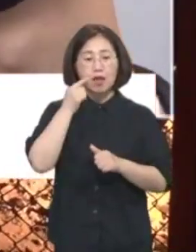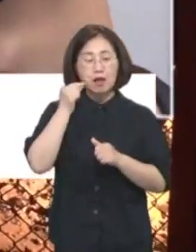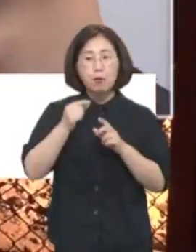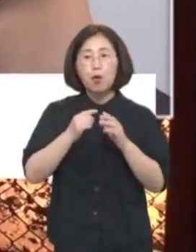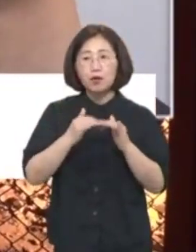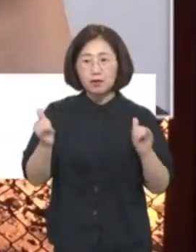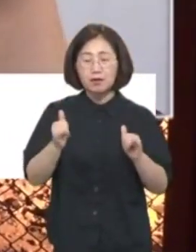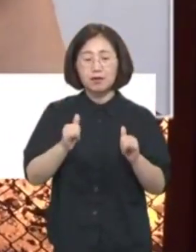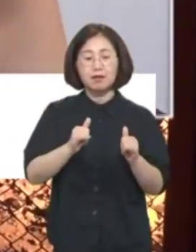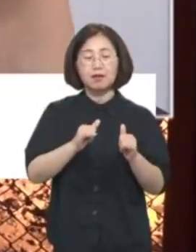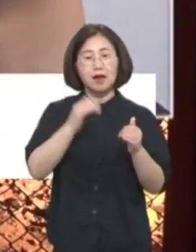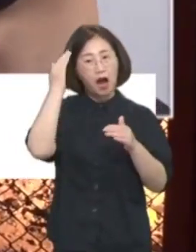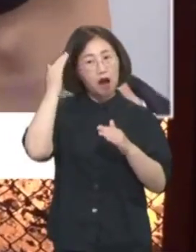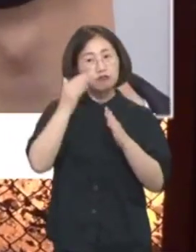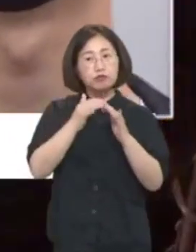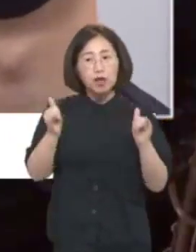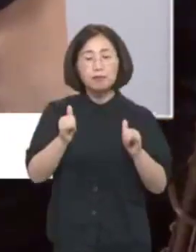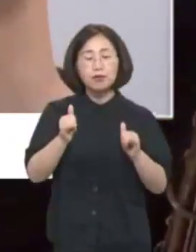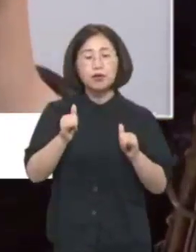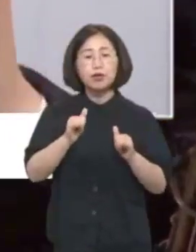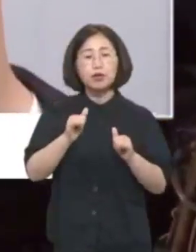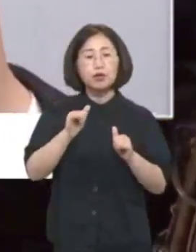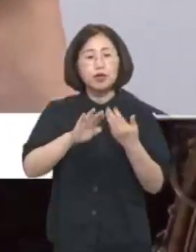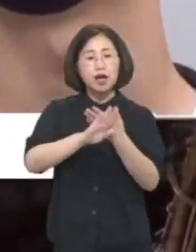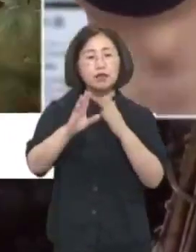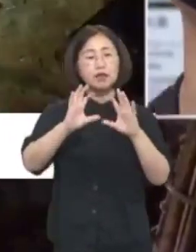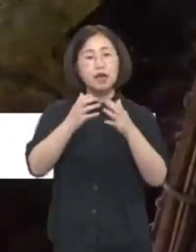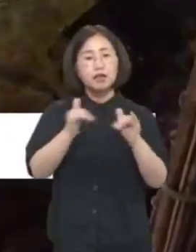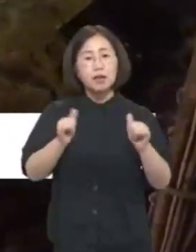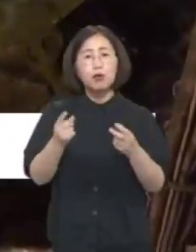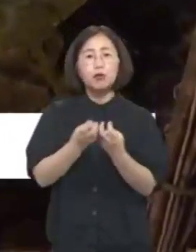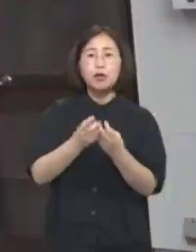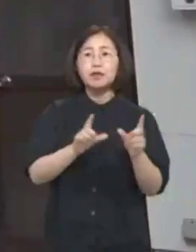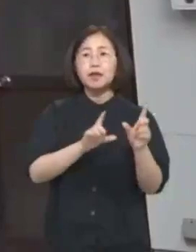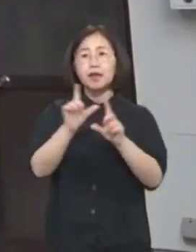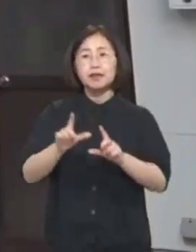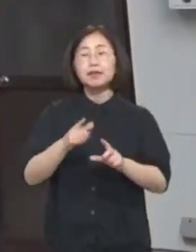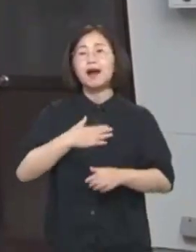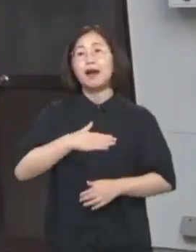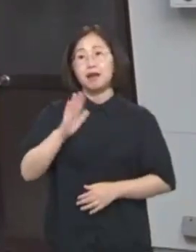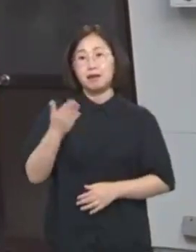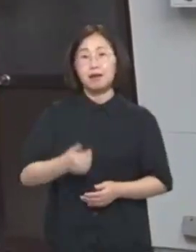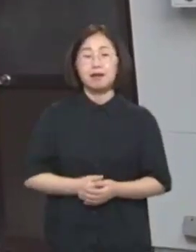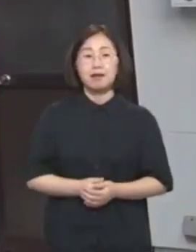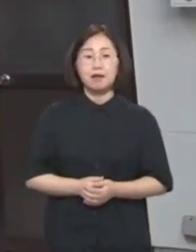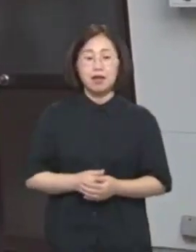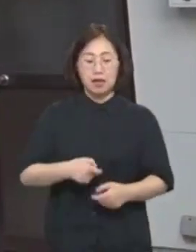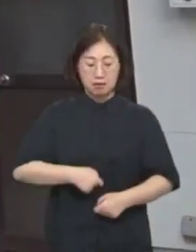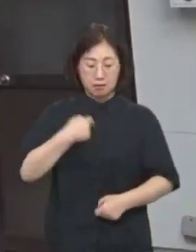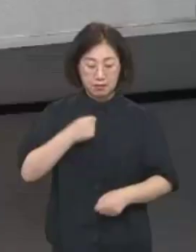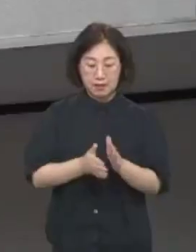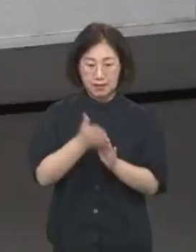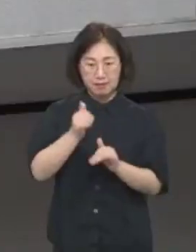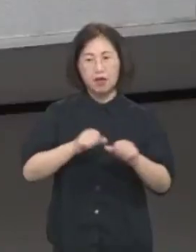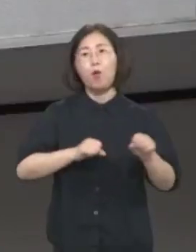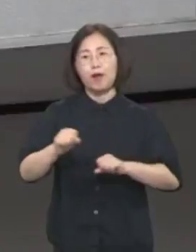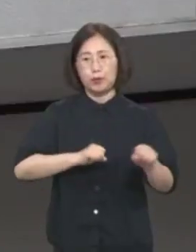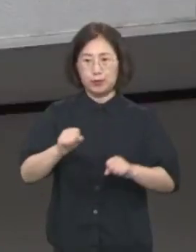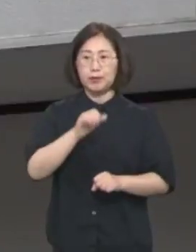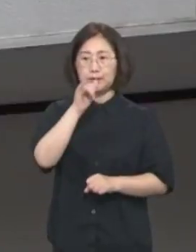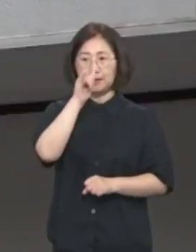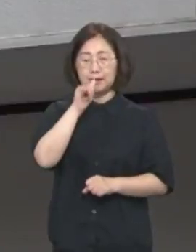다른 나라 노동자 사람들이 어떻게 살아간지에 대해서를 잘 알 필요가 있다 생각합니다. 정의로운 시민들의 활약도